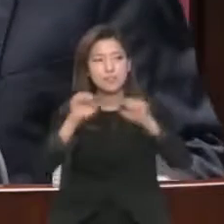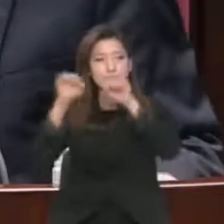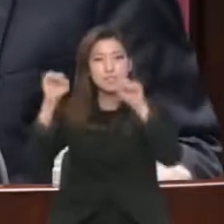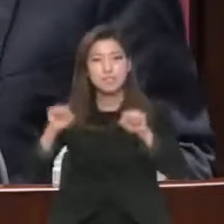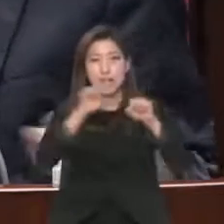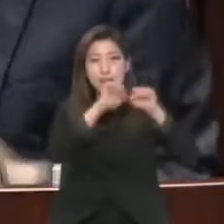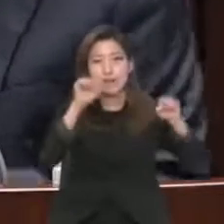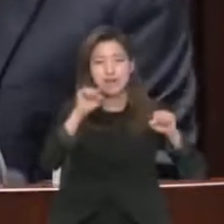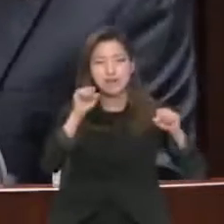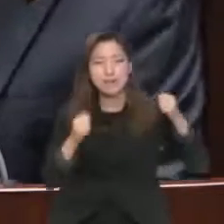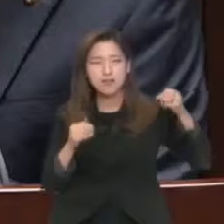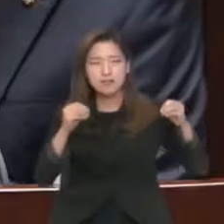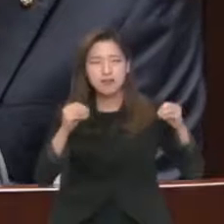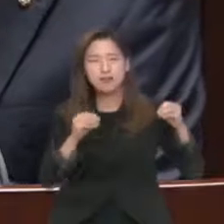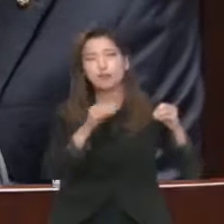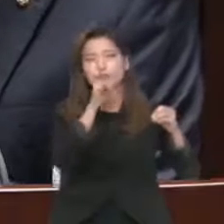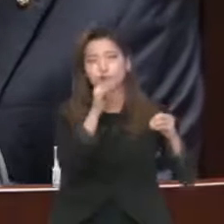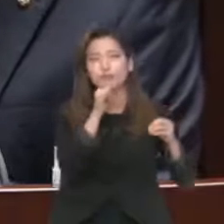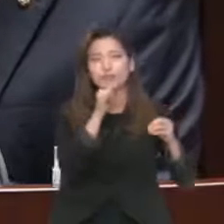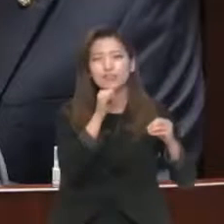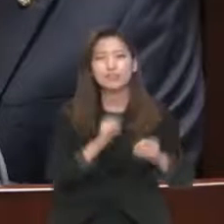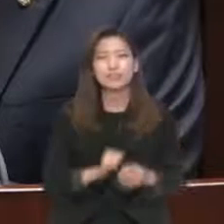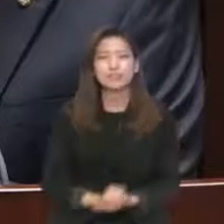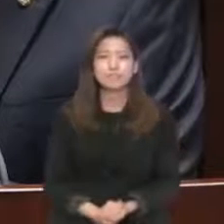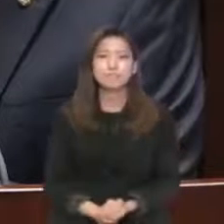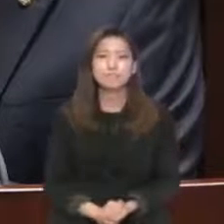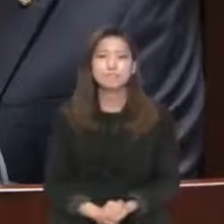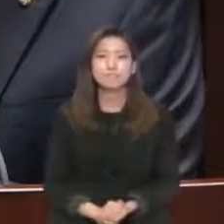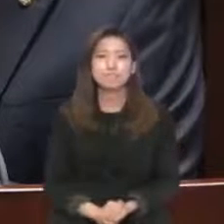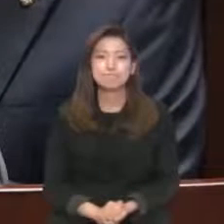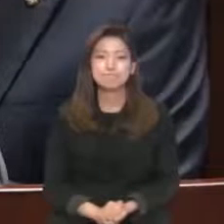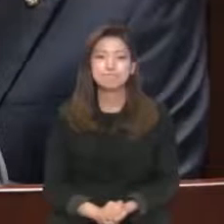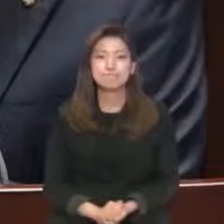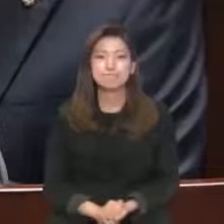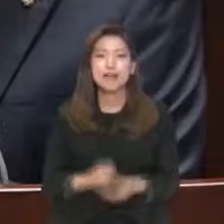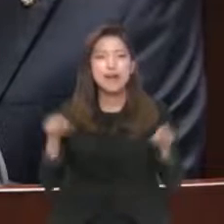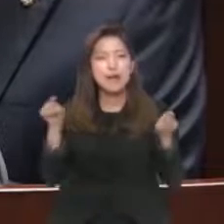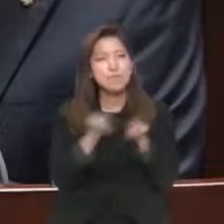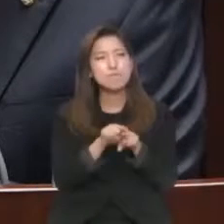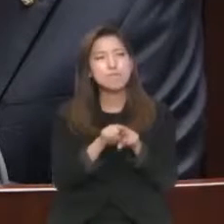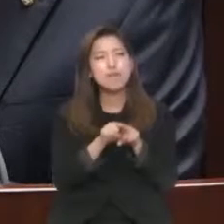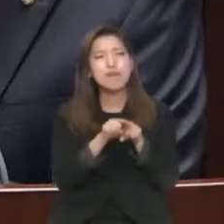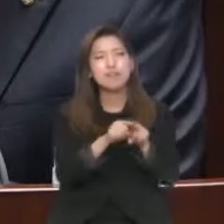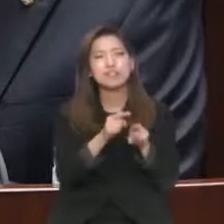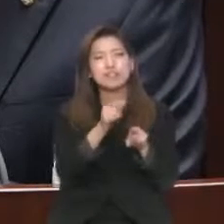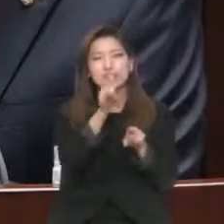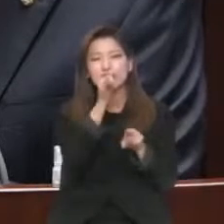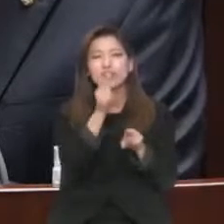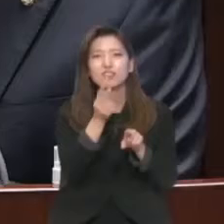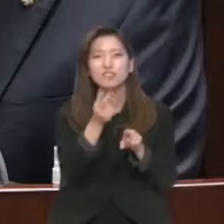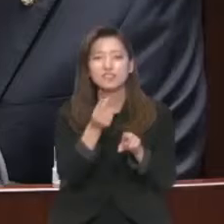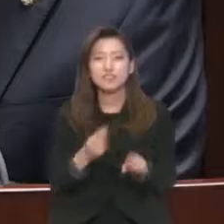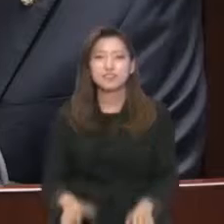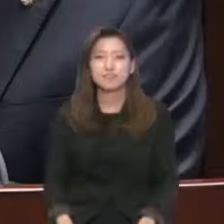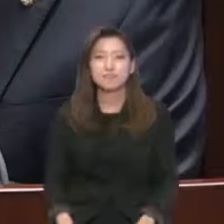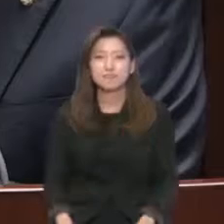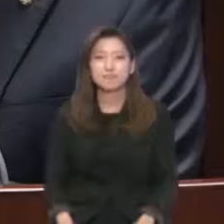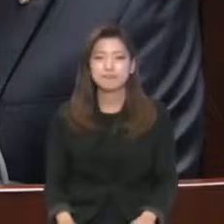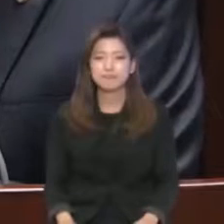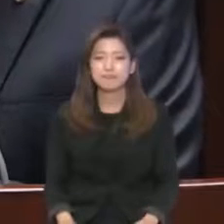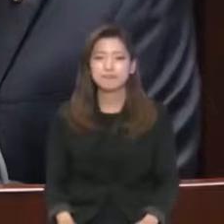이렇게 상대하는 부분들이 여전히 같이 공존하고 있는 거 아니냐 이렇게 보는 것이 저는 맞는 시각일 수 있다 이렇게